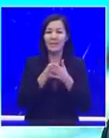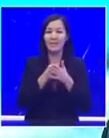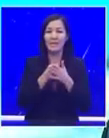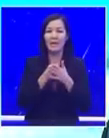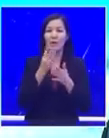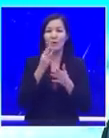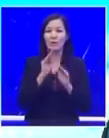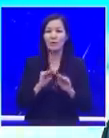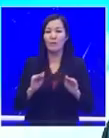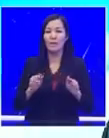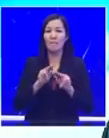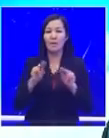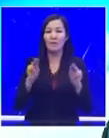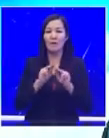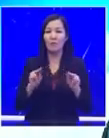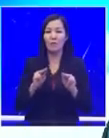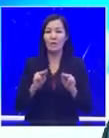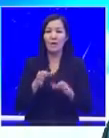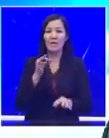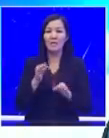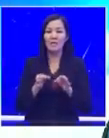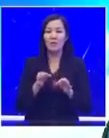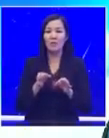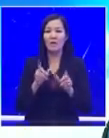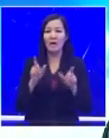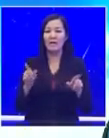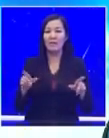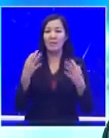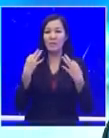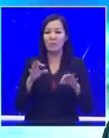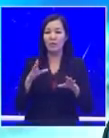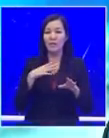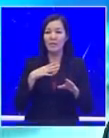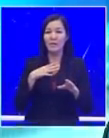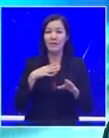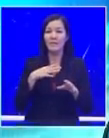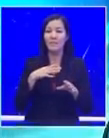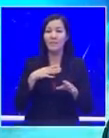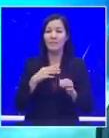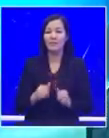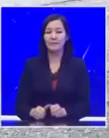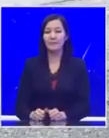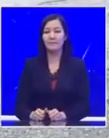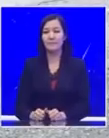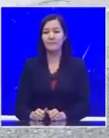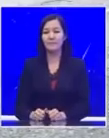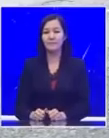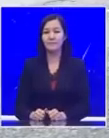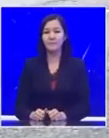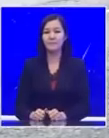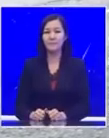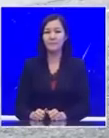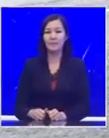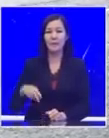азаматтар, педагогтар, тергеудегі азаматтар босатылады. Жергілікті депутаттар да шақырылмайды. Кеше